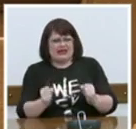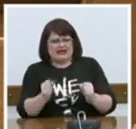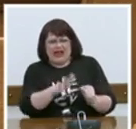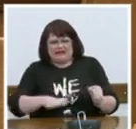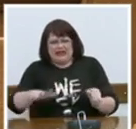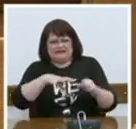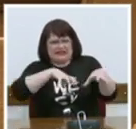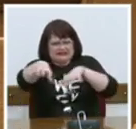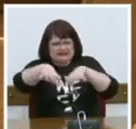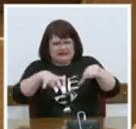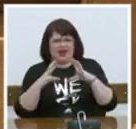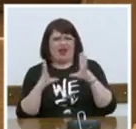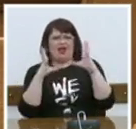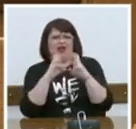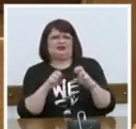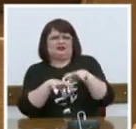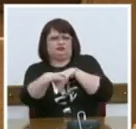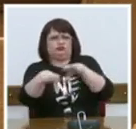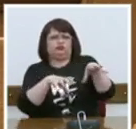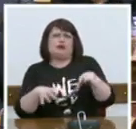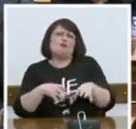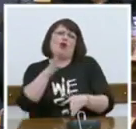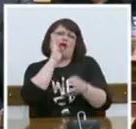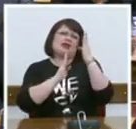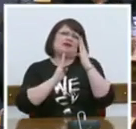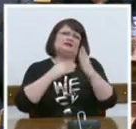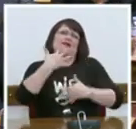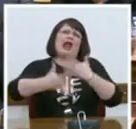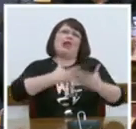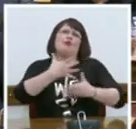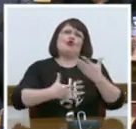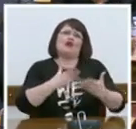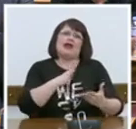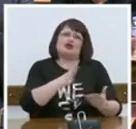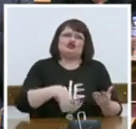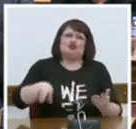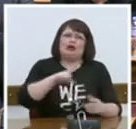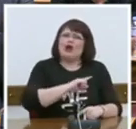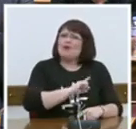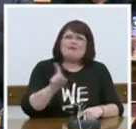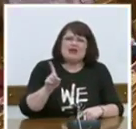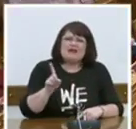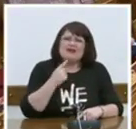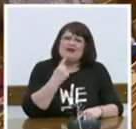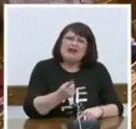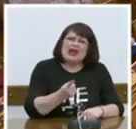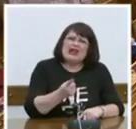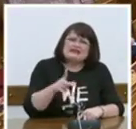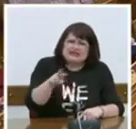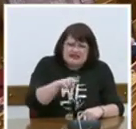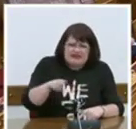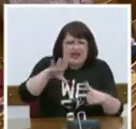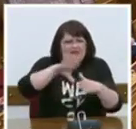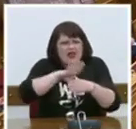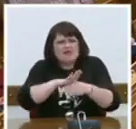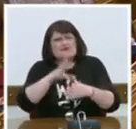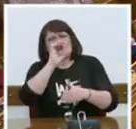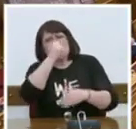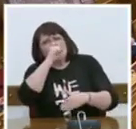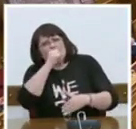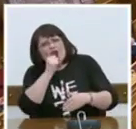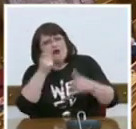τον ταλαιπωρημένο λαό μας. Τι τον θέλετε τον γάμο των ομόφυλων ζευγαριών, όταν όλα τους